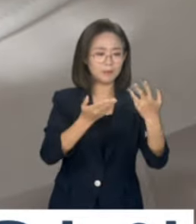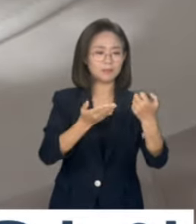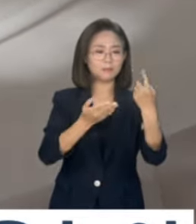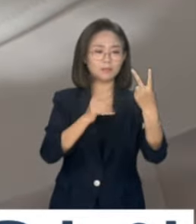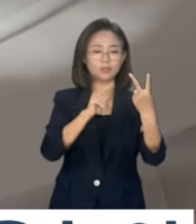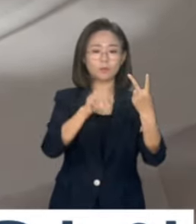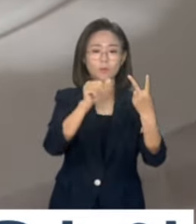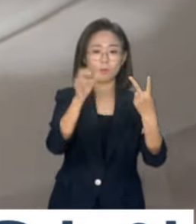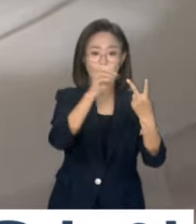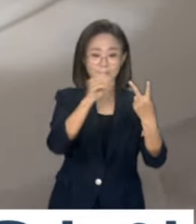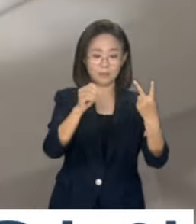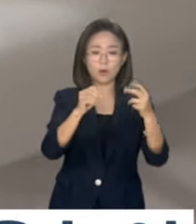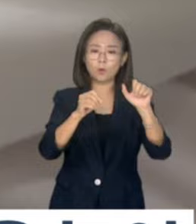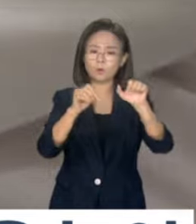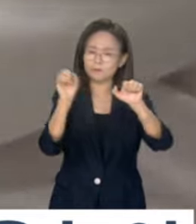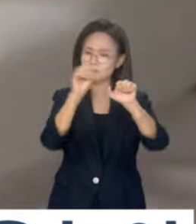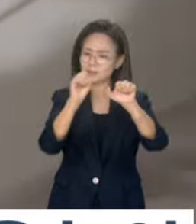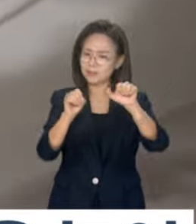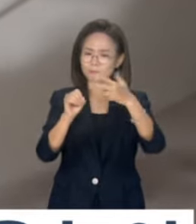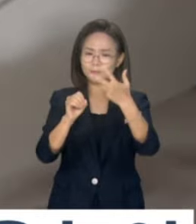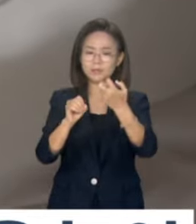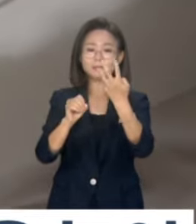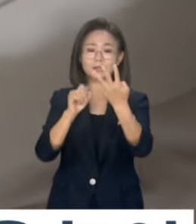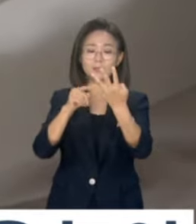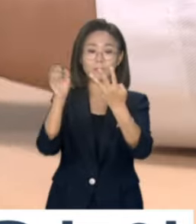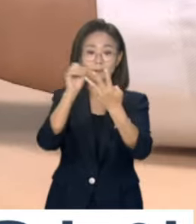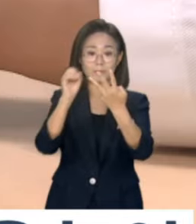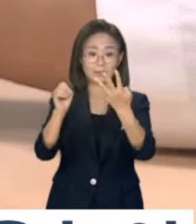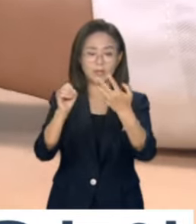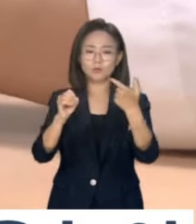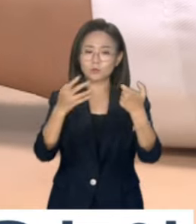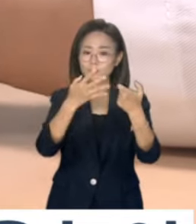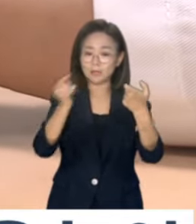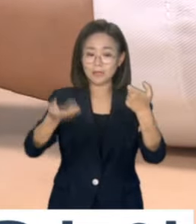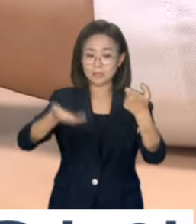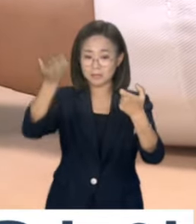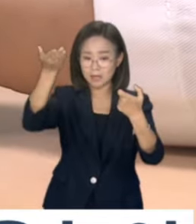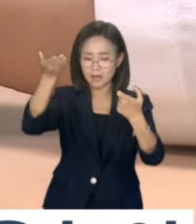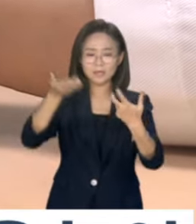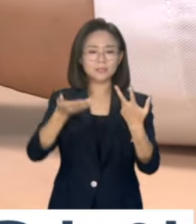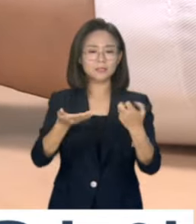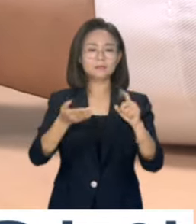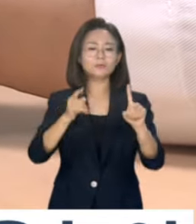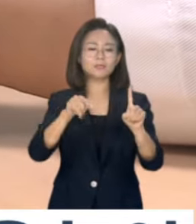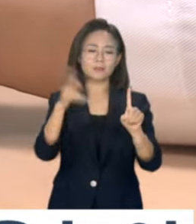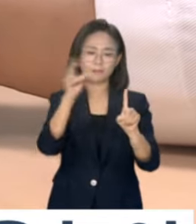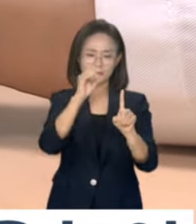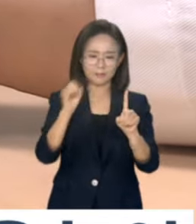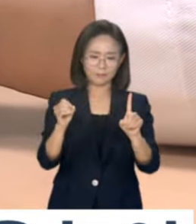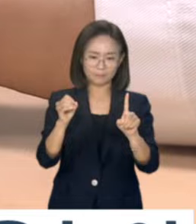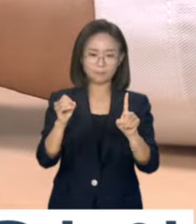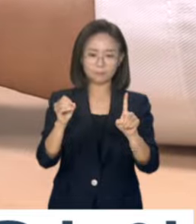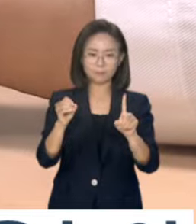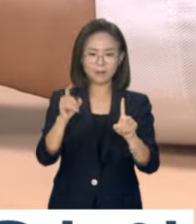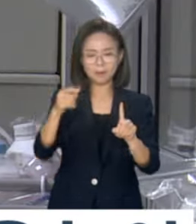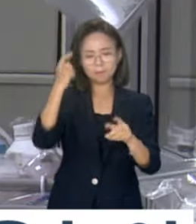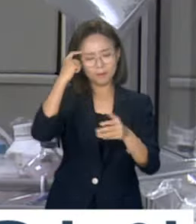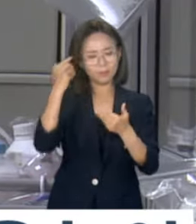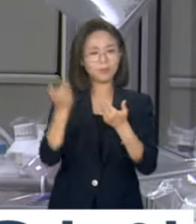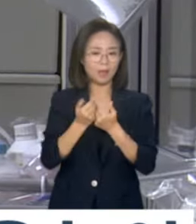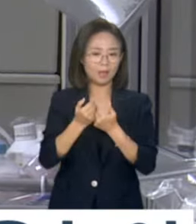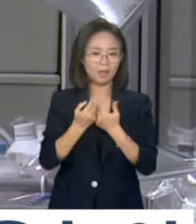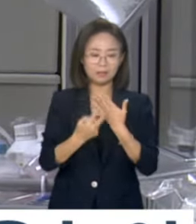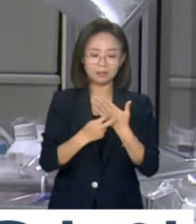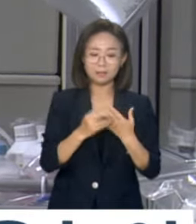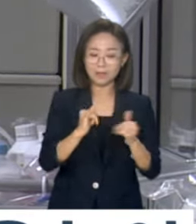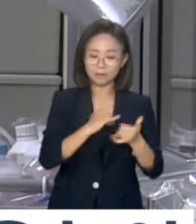82.5% 50대는 74.3% 60세 이상은 71.2% 증원에 반대해